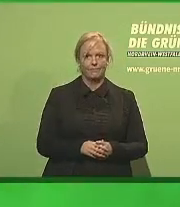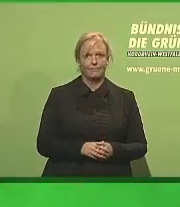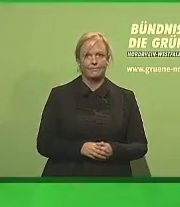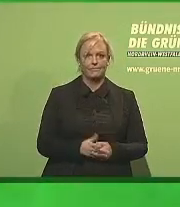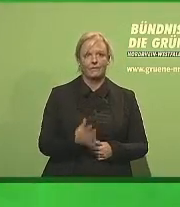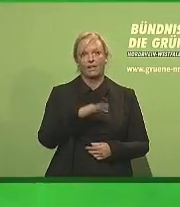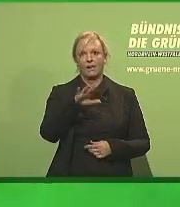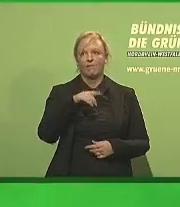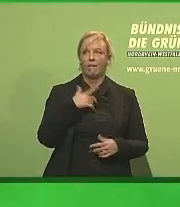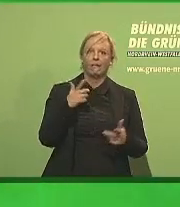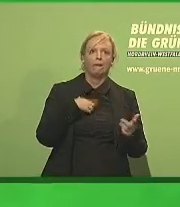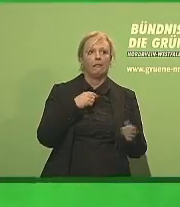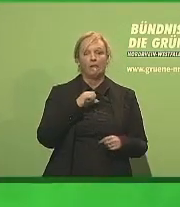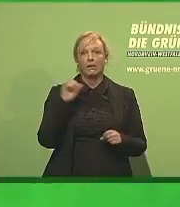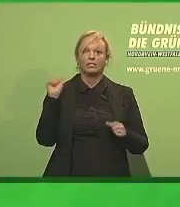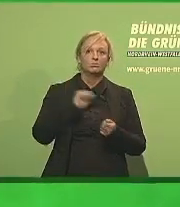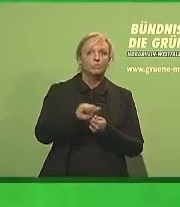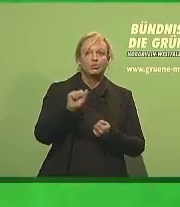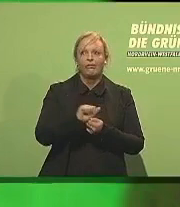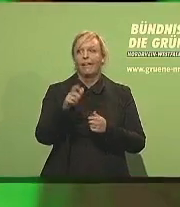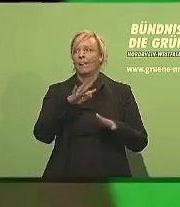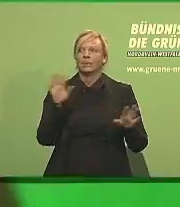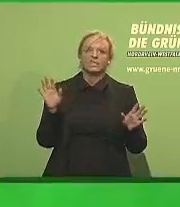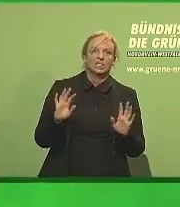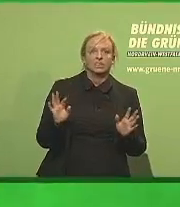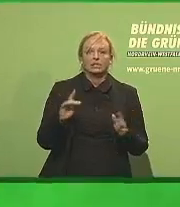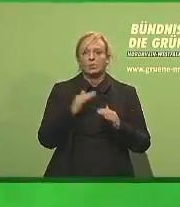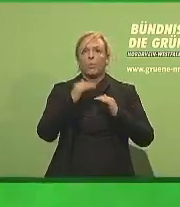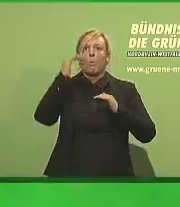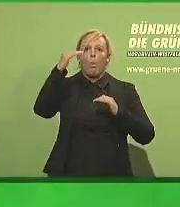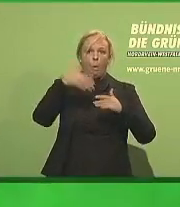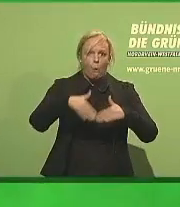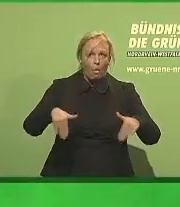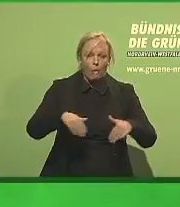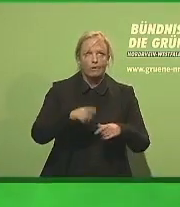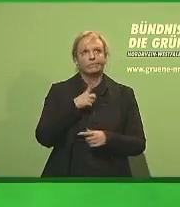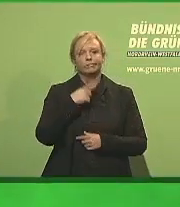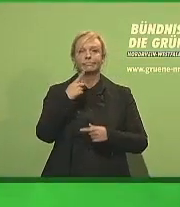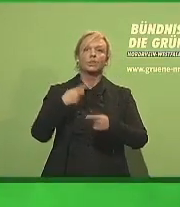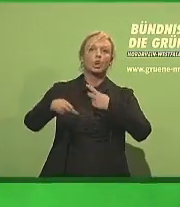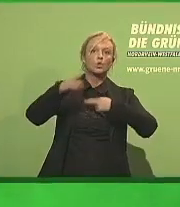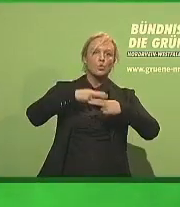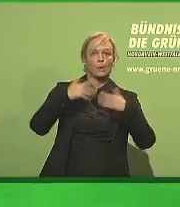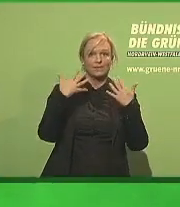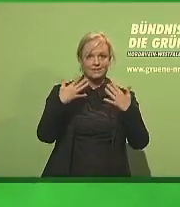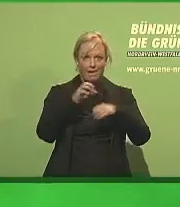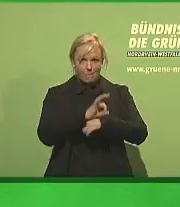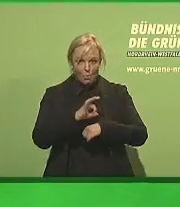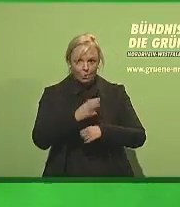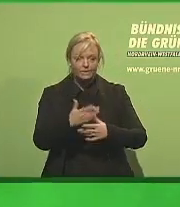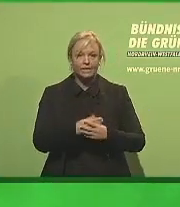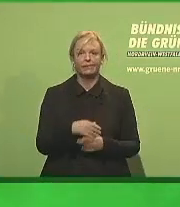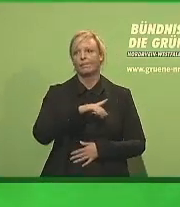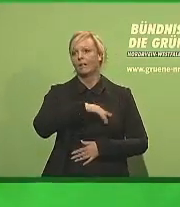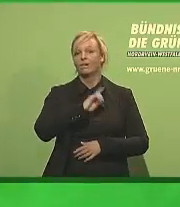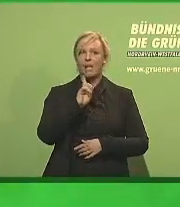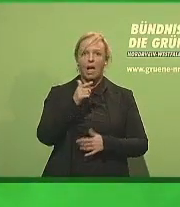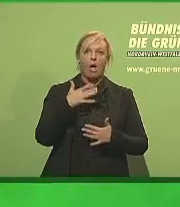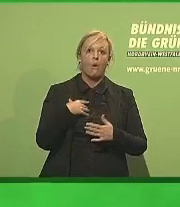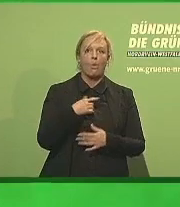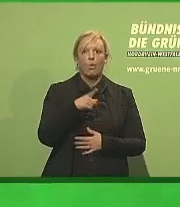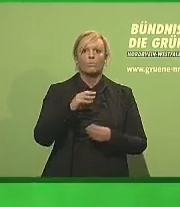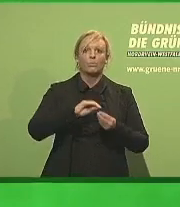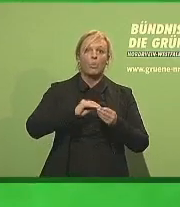Unmut darüber, dass das eine zu hohe Hürde ist. Dann haben wir das mal wieder auf 10% gesenkt. Da gab es dann aber auch, sag ich